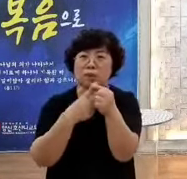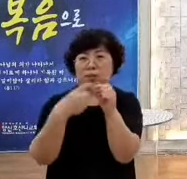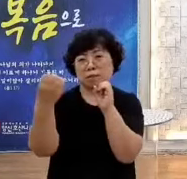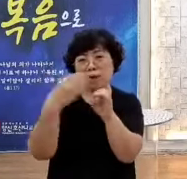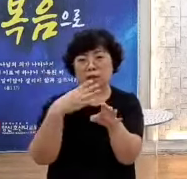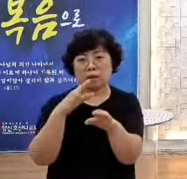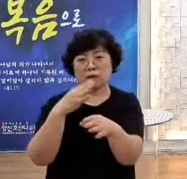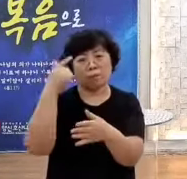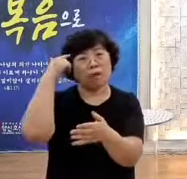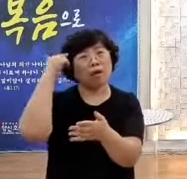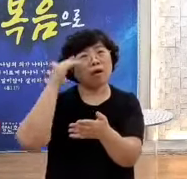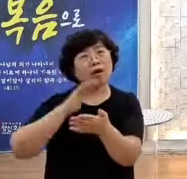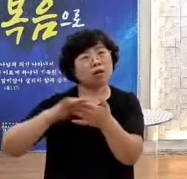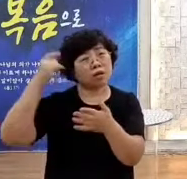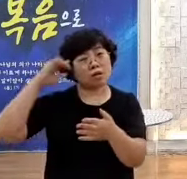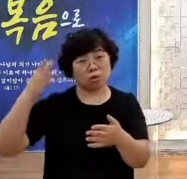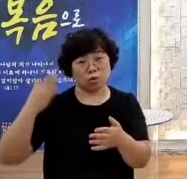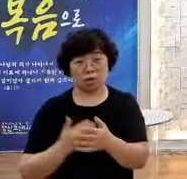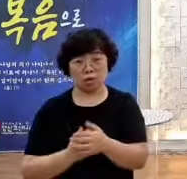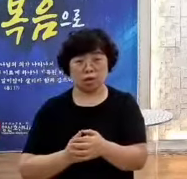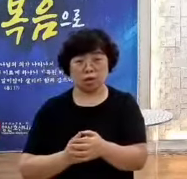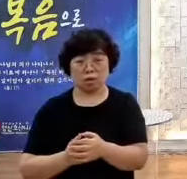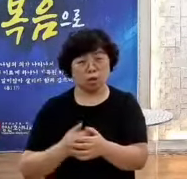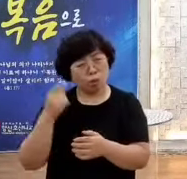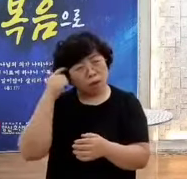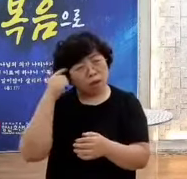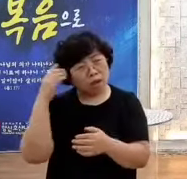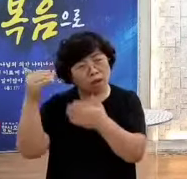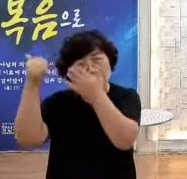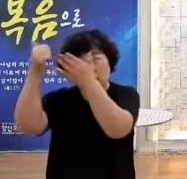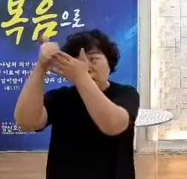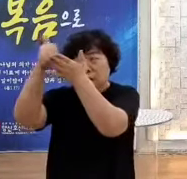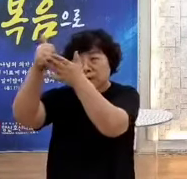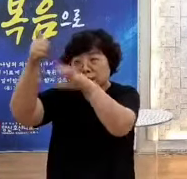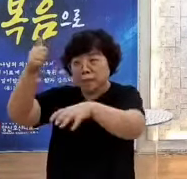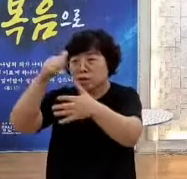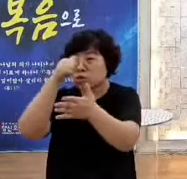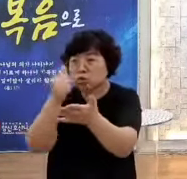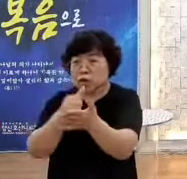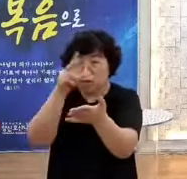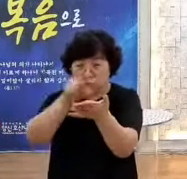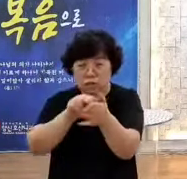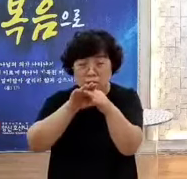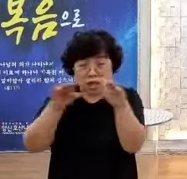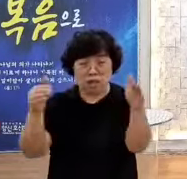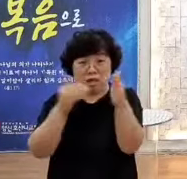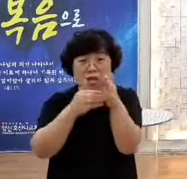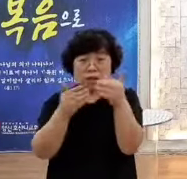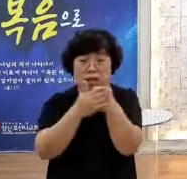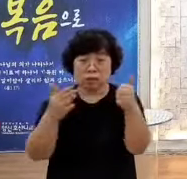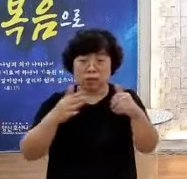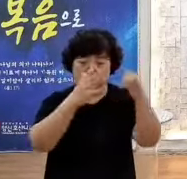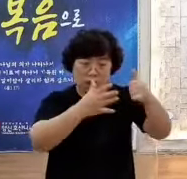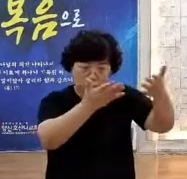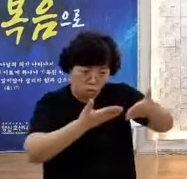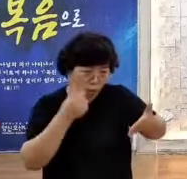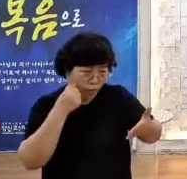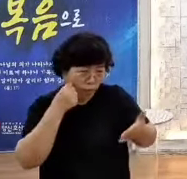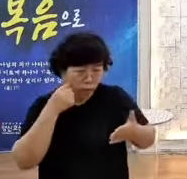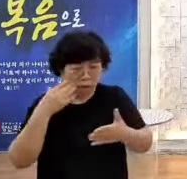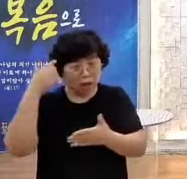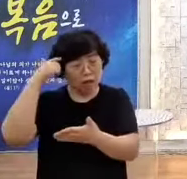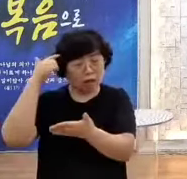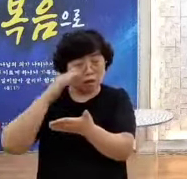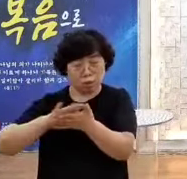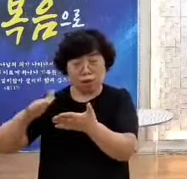하나님과의 관계가 회복돼. 죄 문제가 해결된 자에게 이 세상이 줄 수 없는 이 안도감, 평안이 오늘